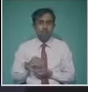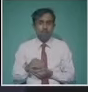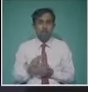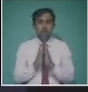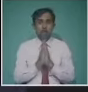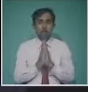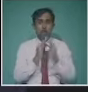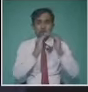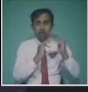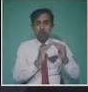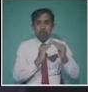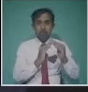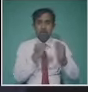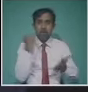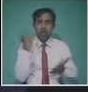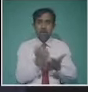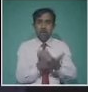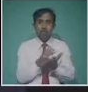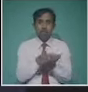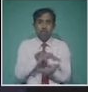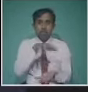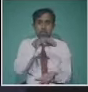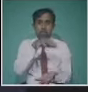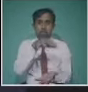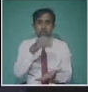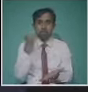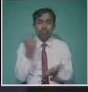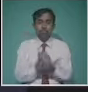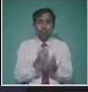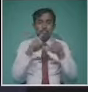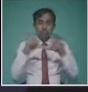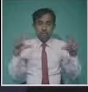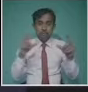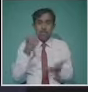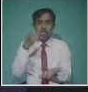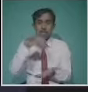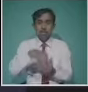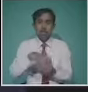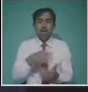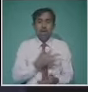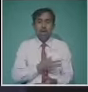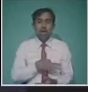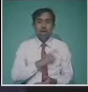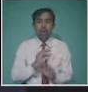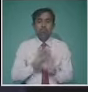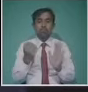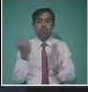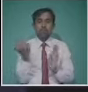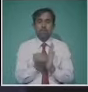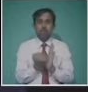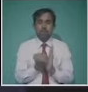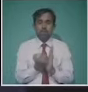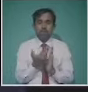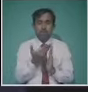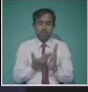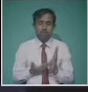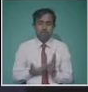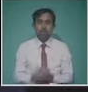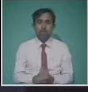පන්සලේ ලිපි ගොනුවක නැතනම් ලිපි ශීර්ෂයක් යටතේ උන්වහන්සේ නිකුත් කරපු ලිපියක් ඒ ලිපියේ තියෙන මෙන්න